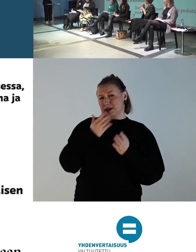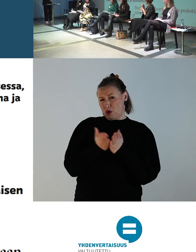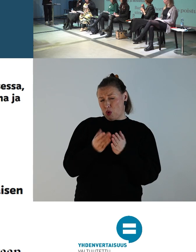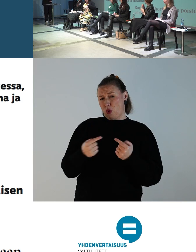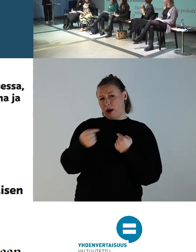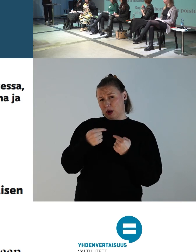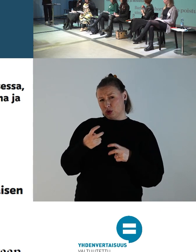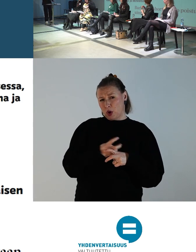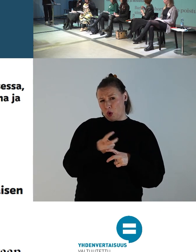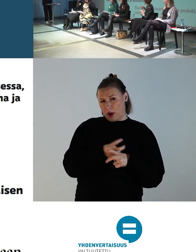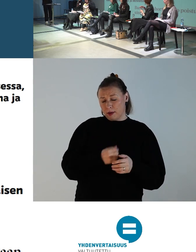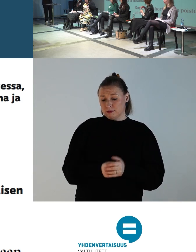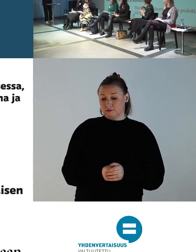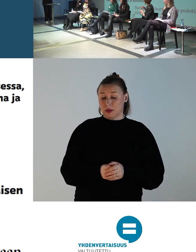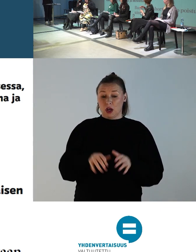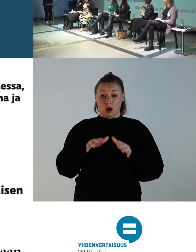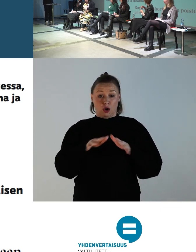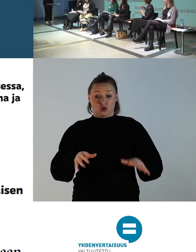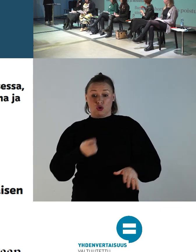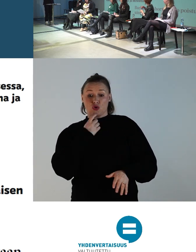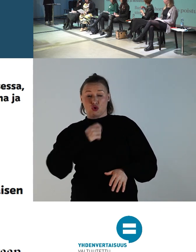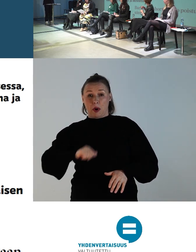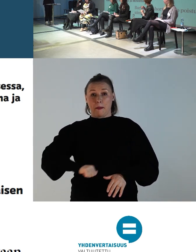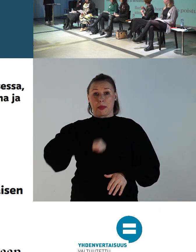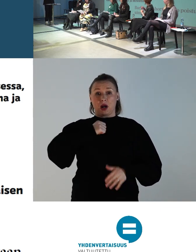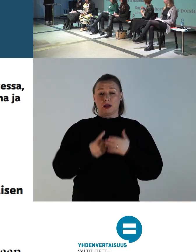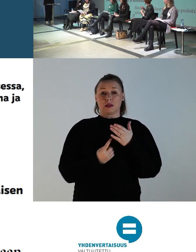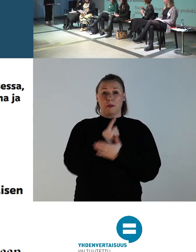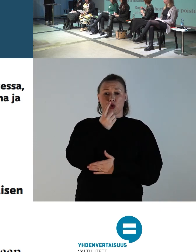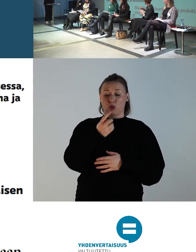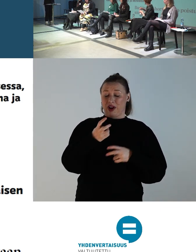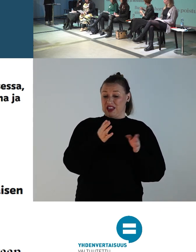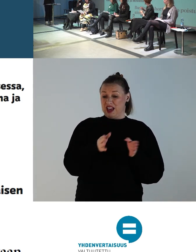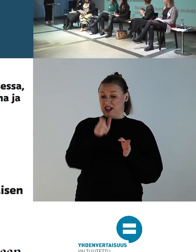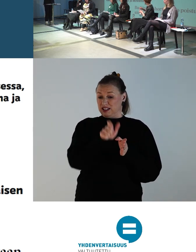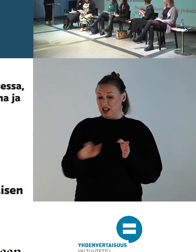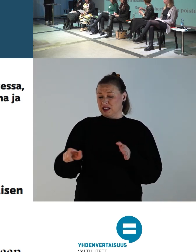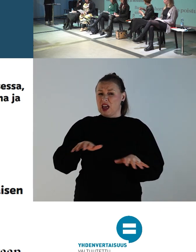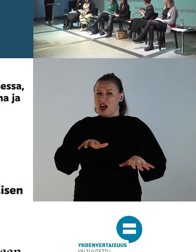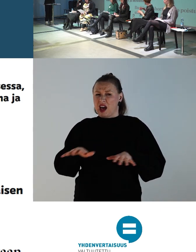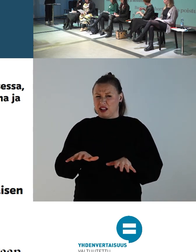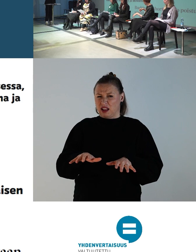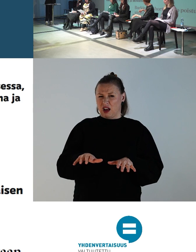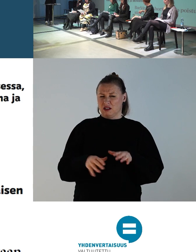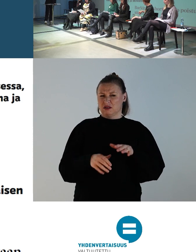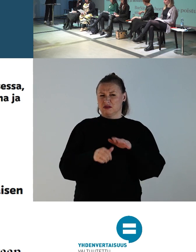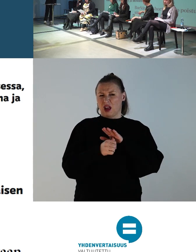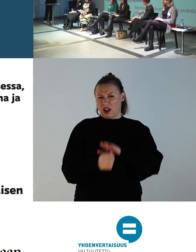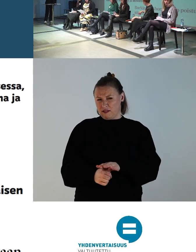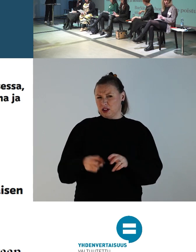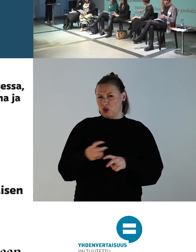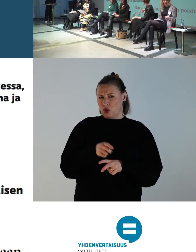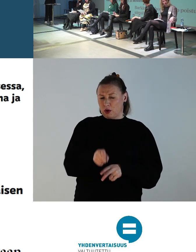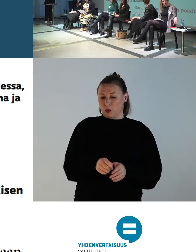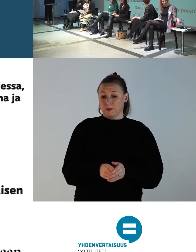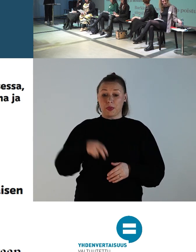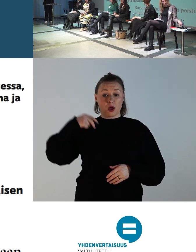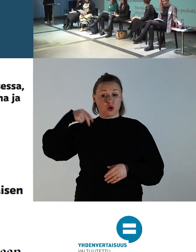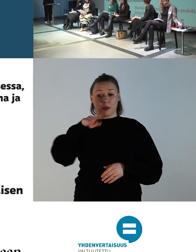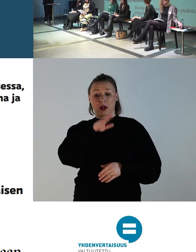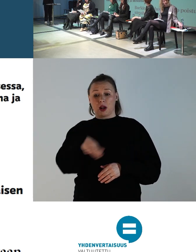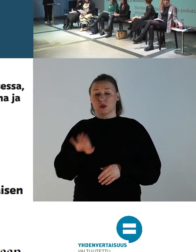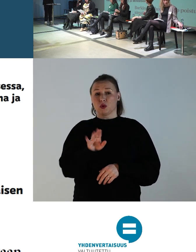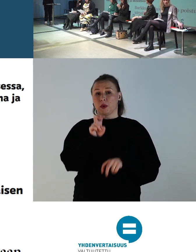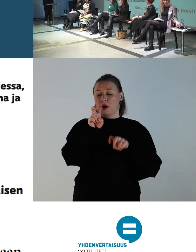Lähes kaikki Suomen Pride-tapahtumien järjestäjät ovat kohdanneet häirintää ja ilkivaltaa. Romanilapset kertovat tutkimuksessa, että